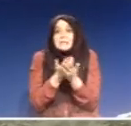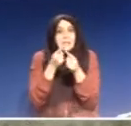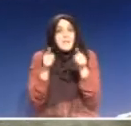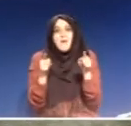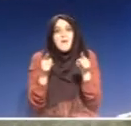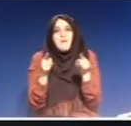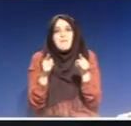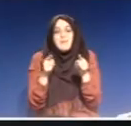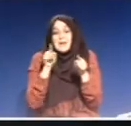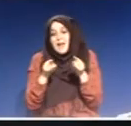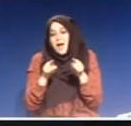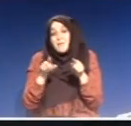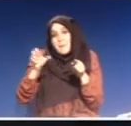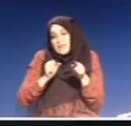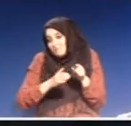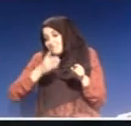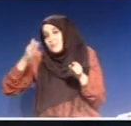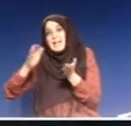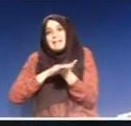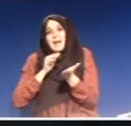ان امبيتمون دونك